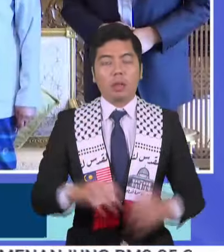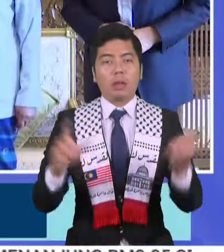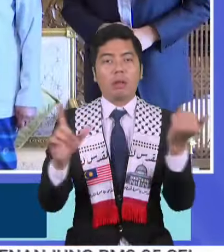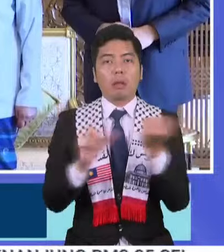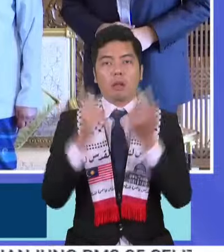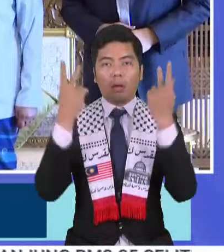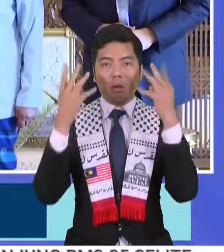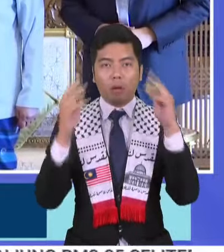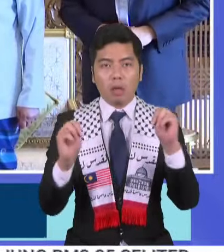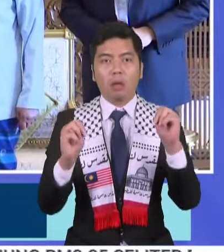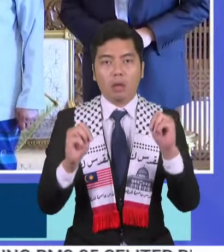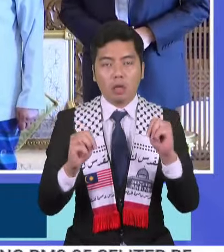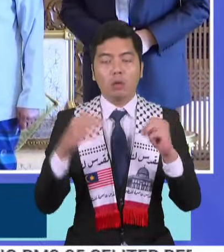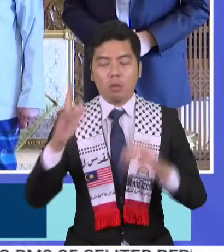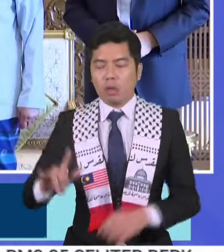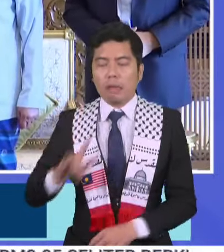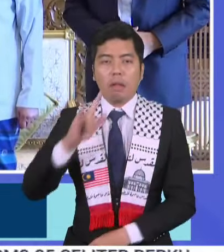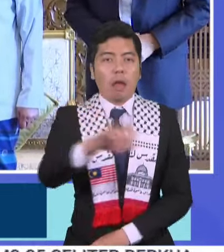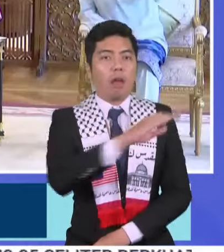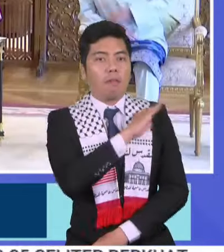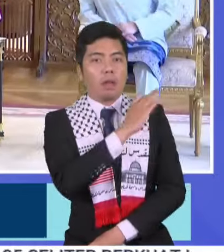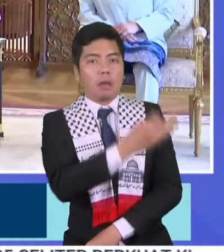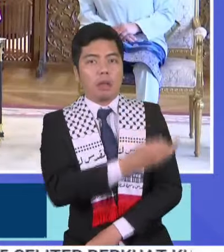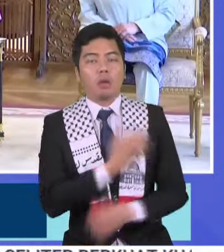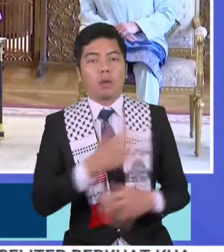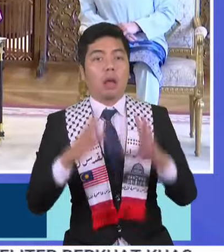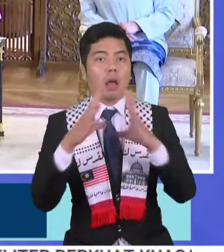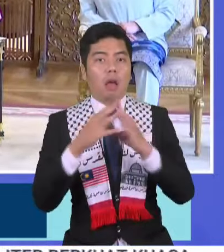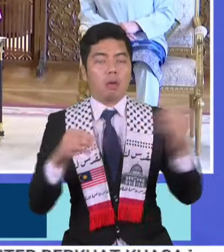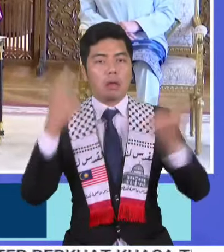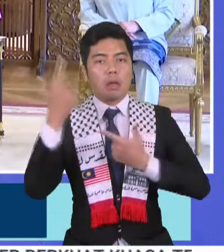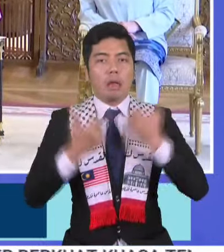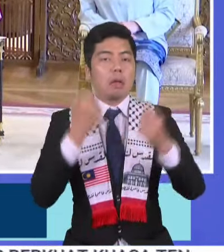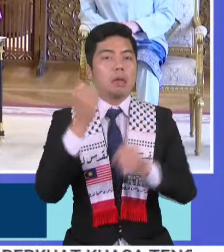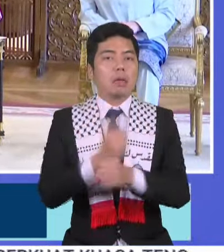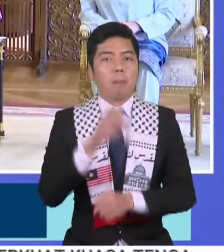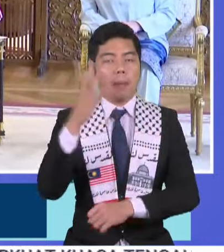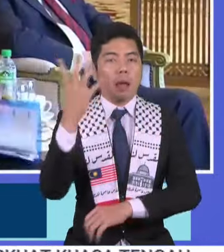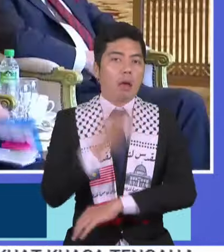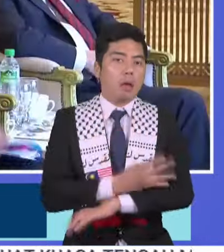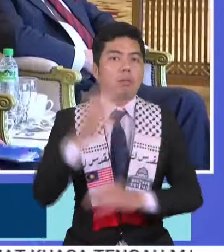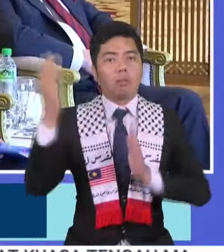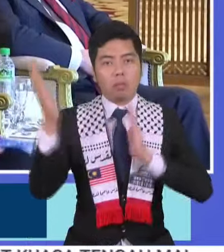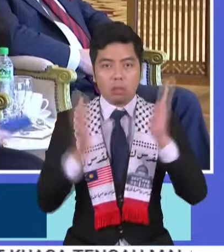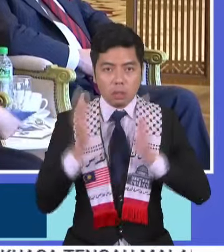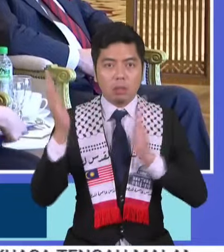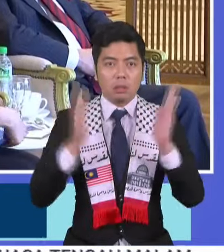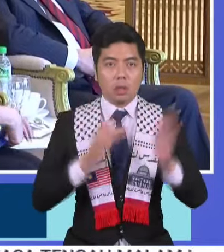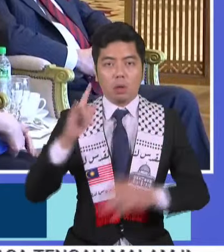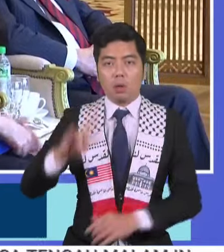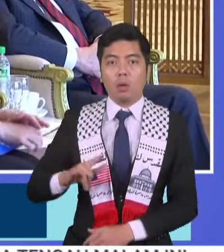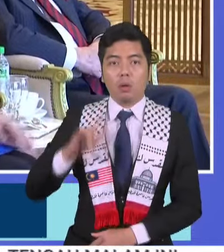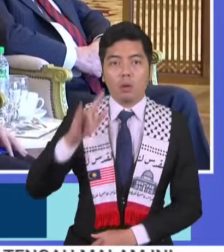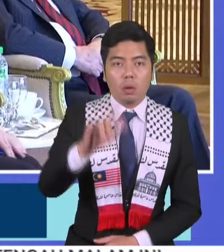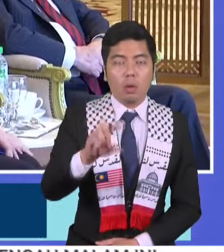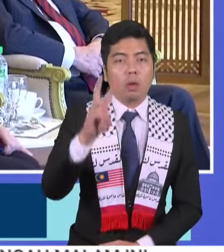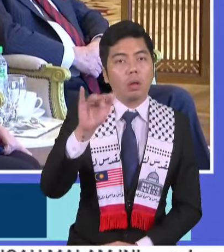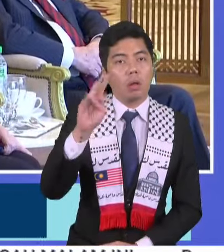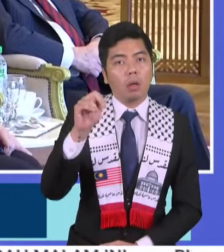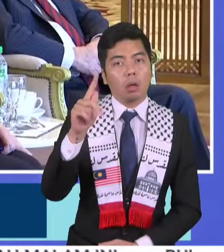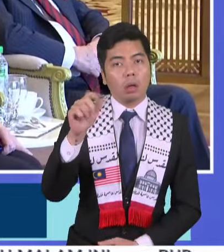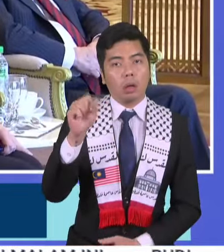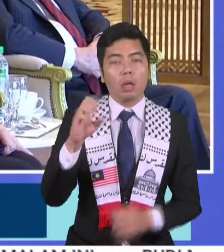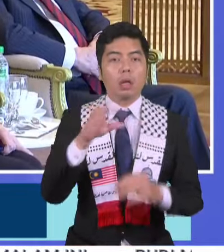Timbalan Perdana Menteri New Zealand berlepas ke Filipina selepas menamatkan lawatan kerja 4 hari ke Malaysia. Pesawat membawa Winston Peters